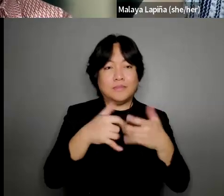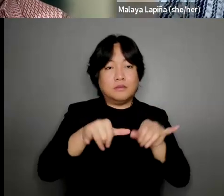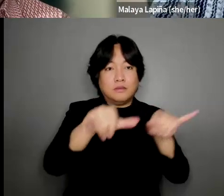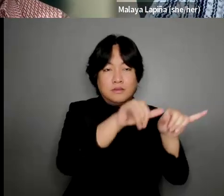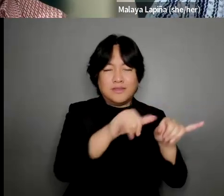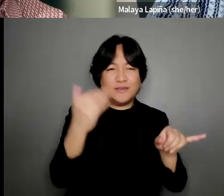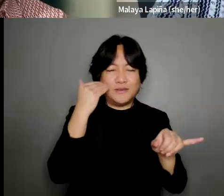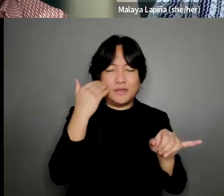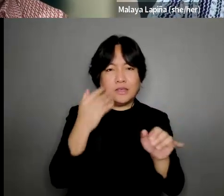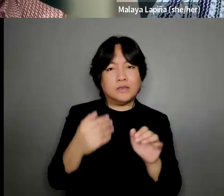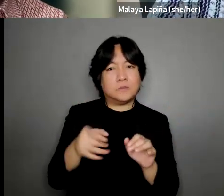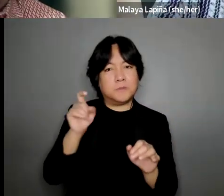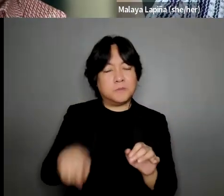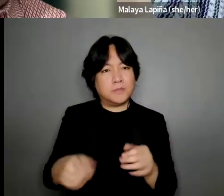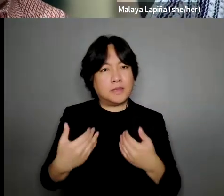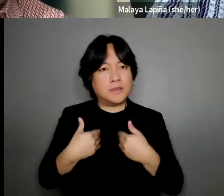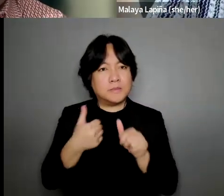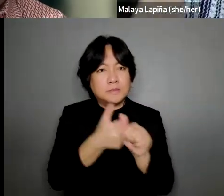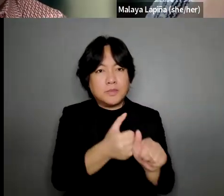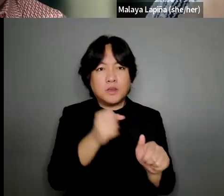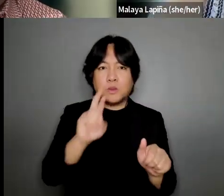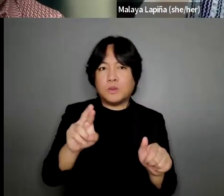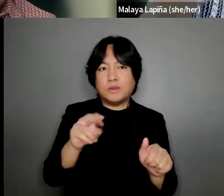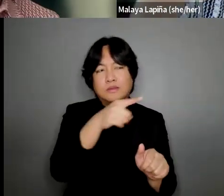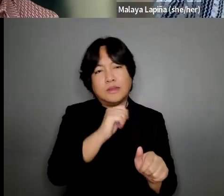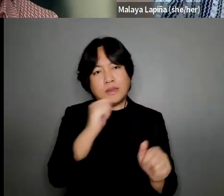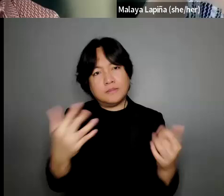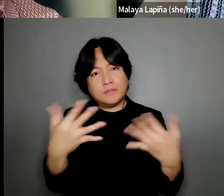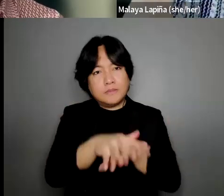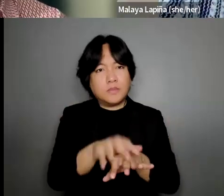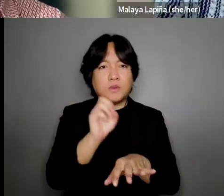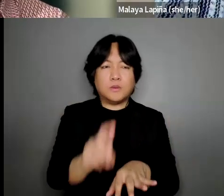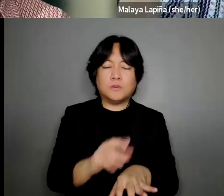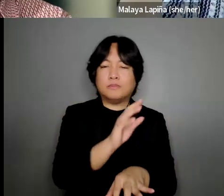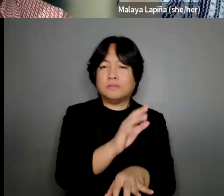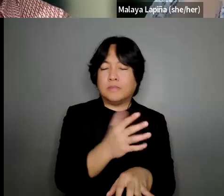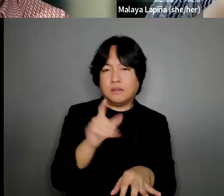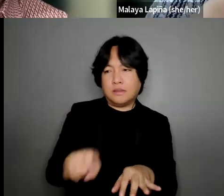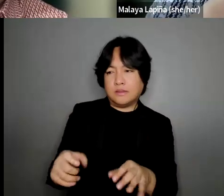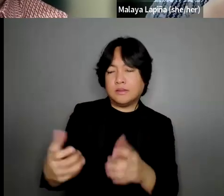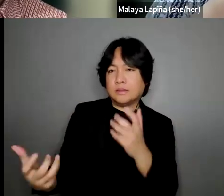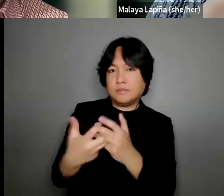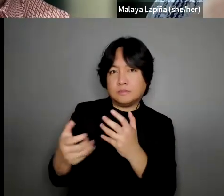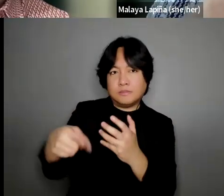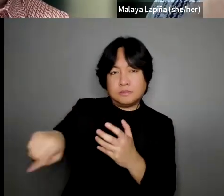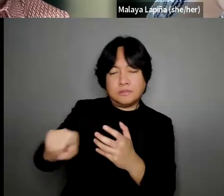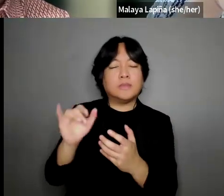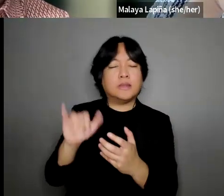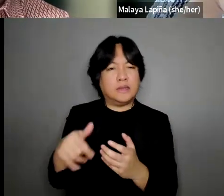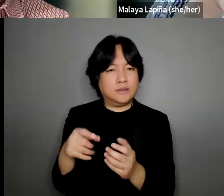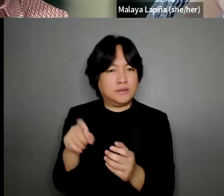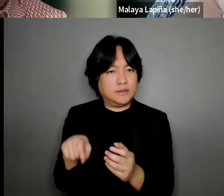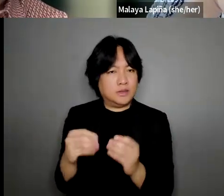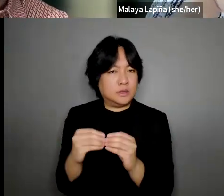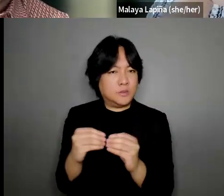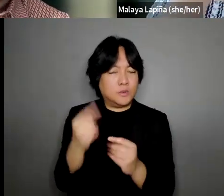rigid, medyo hindi immersed yung nagsusulat doon sa data mismo. So may mga ganong kailangan pag-interrogate din